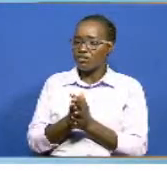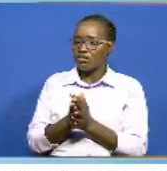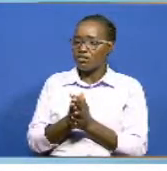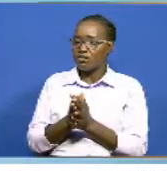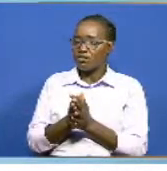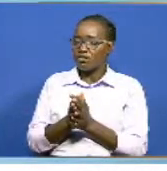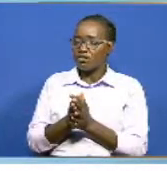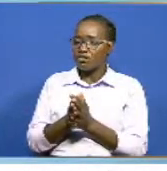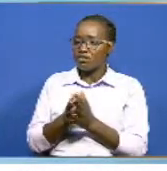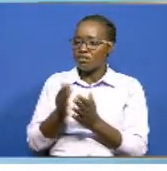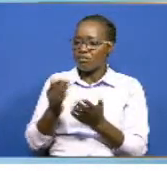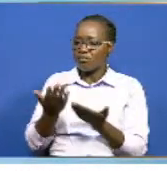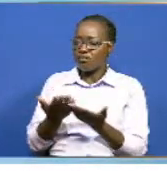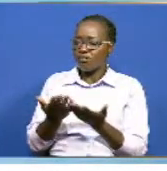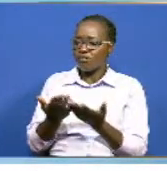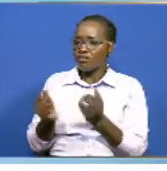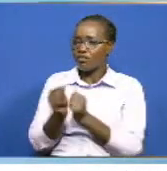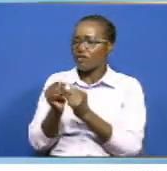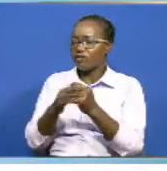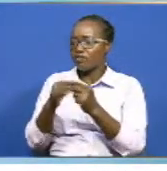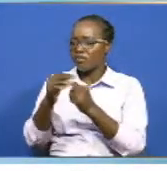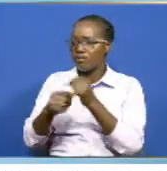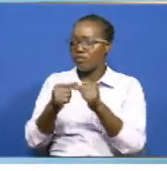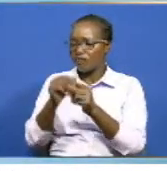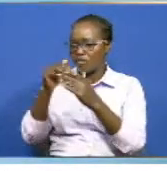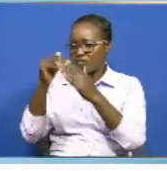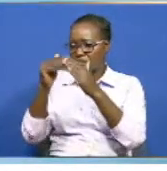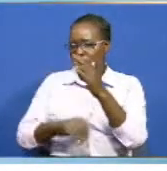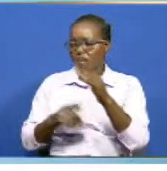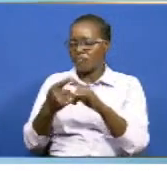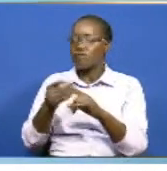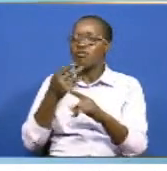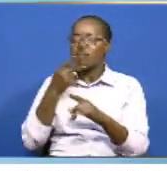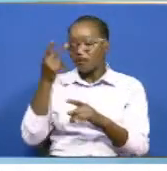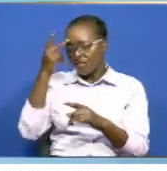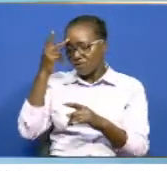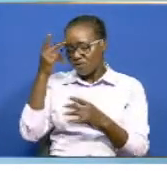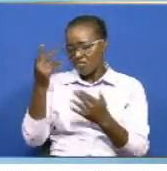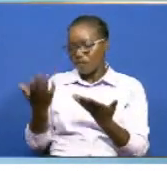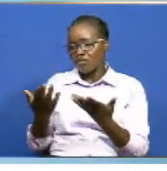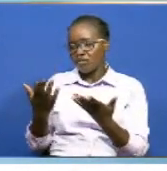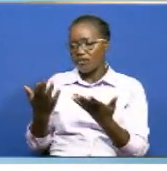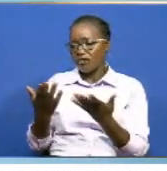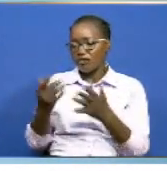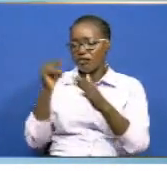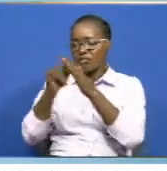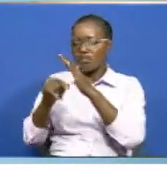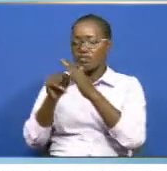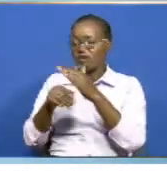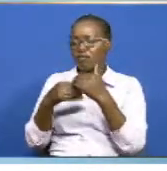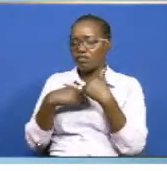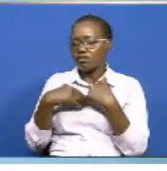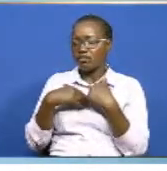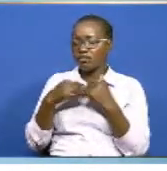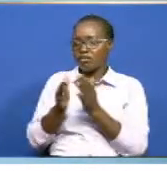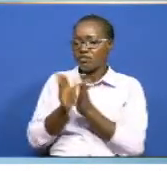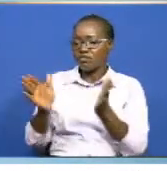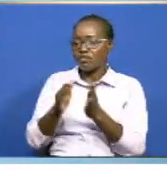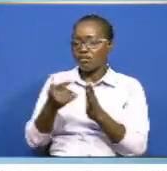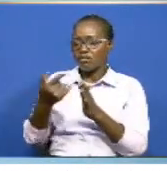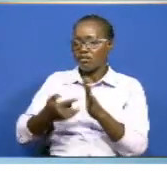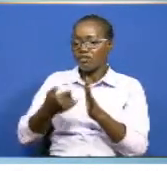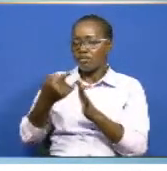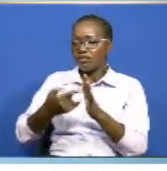wenye wako na umri ya miaka 18 kwenda chini, lakini unapata wazazi wamepea watoto access ya kuangalia general YouTube, so